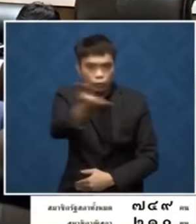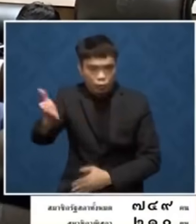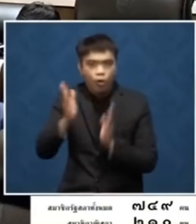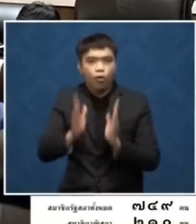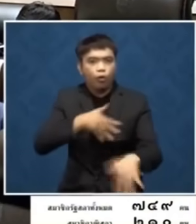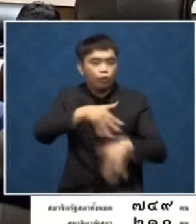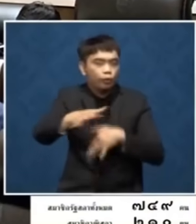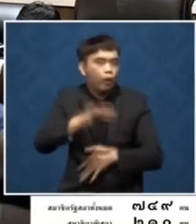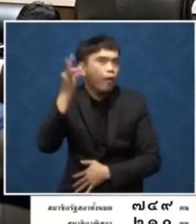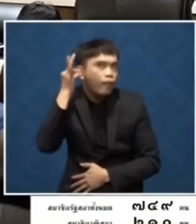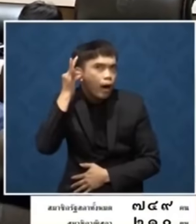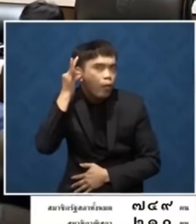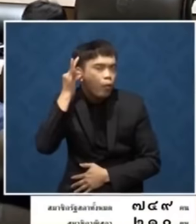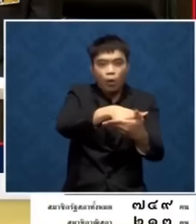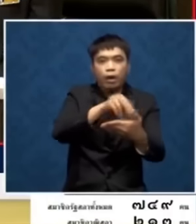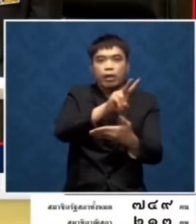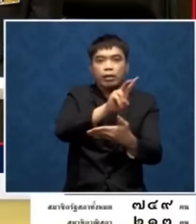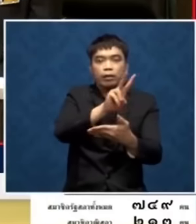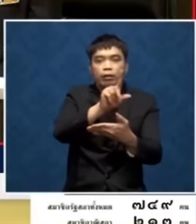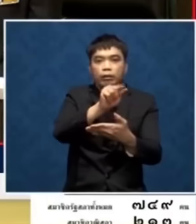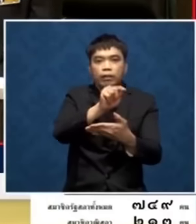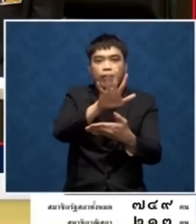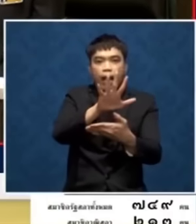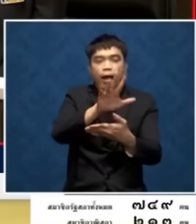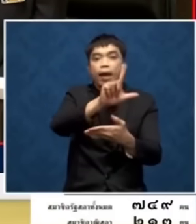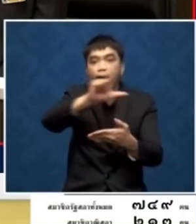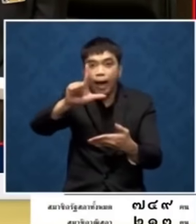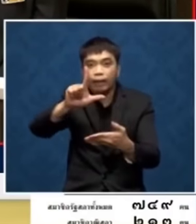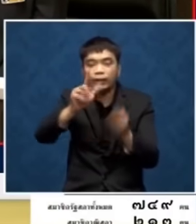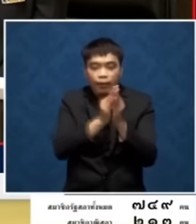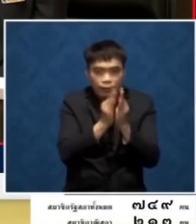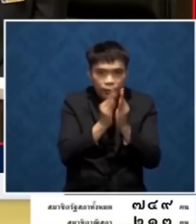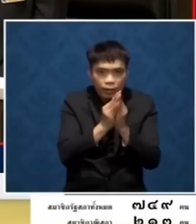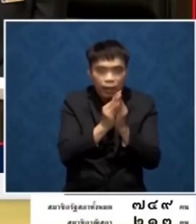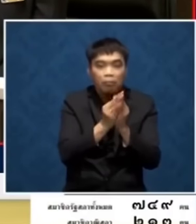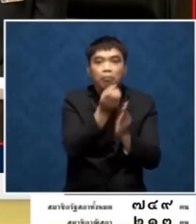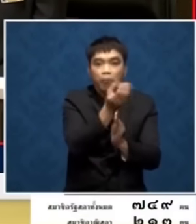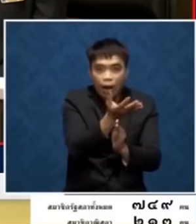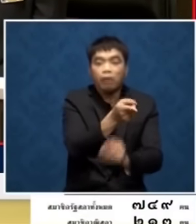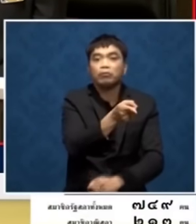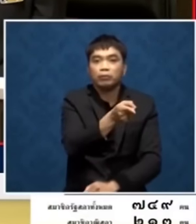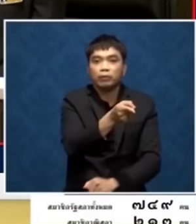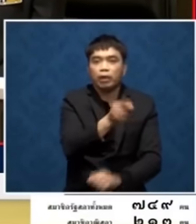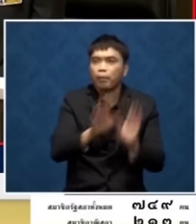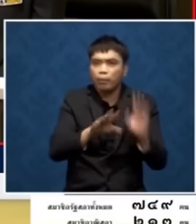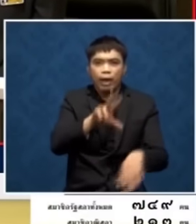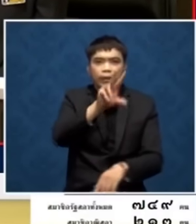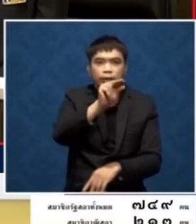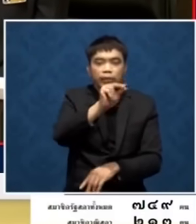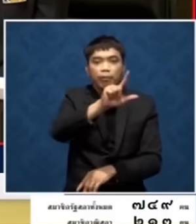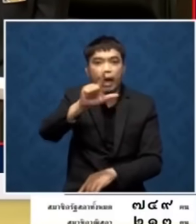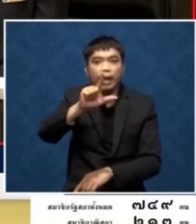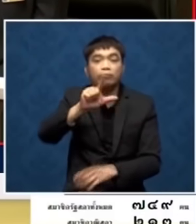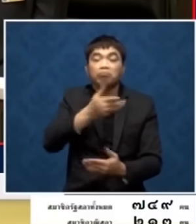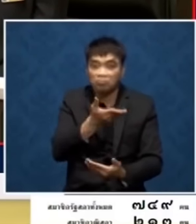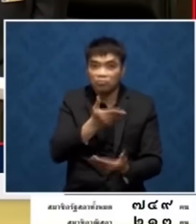วเสรีฮะขึ้นมานี่พูดชัดเจนเลยนะไม่ต้องอ้อมค้อมไม่ต้องขี่ม้าเลียบค่ายสว.เสรีบอกวันนี้เราจะมาพูด